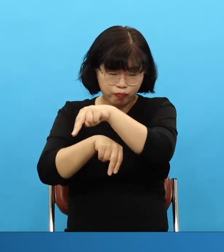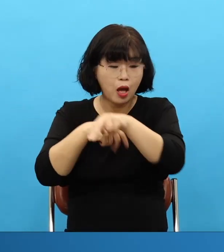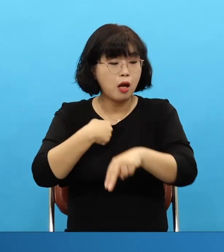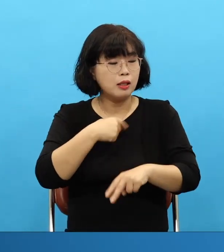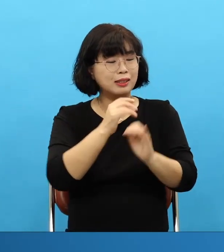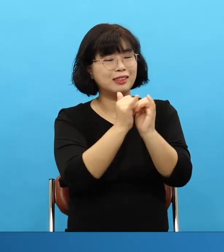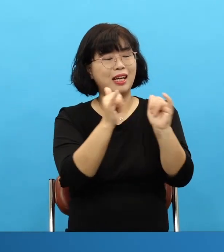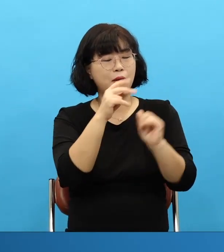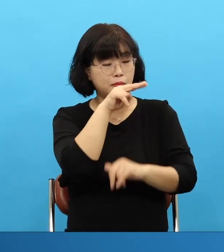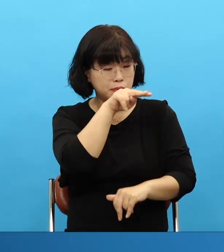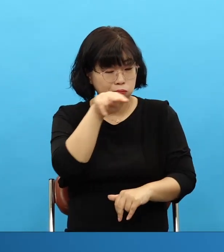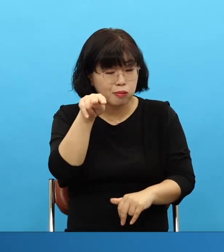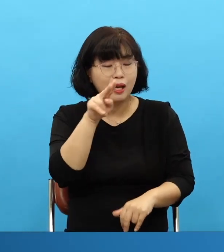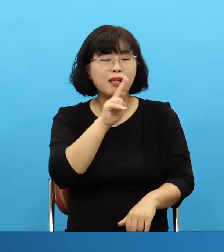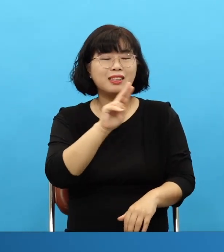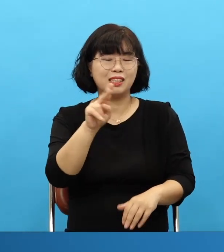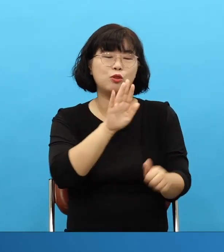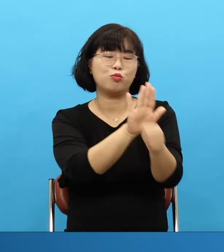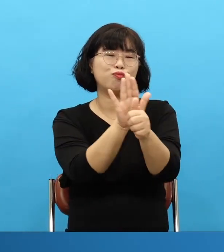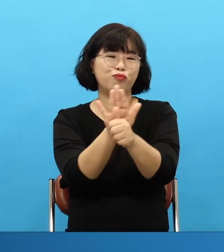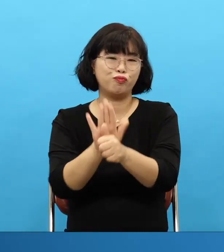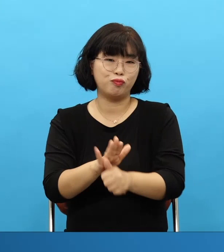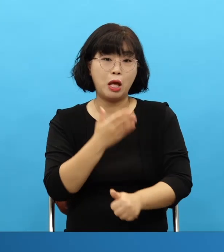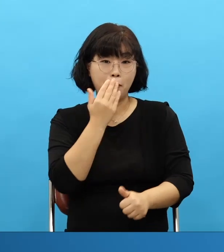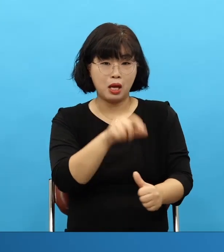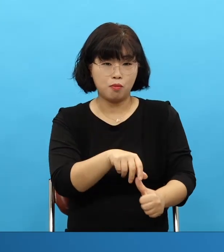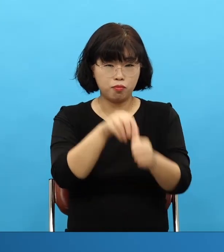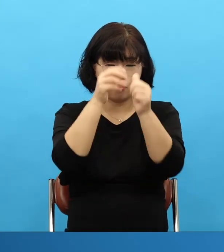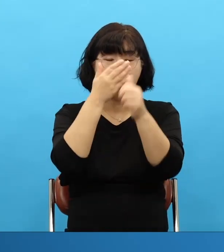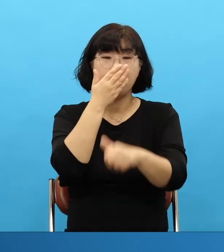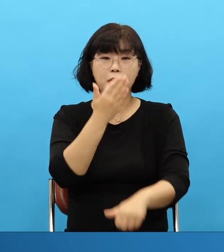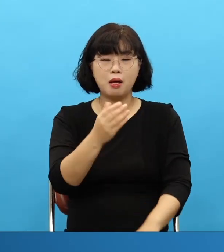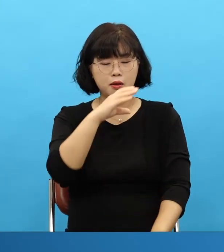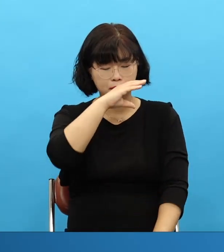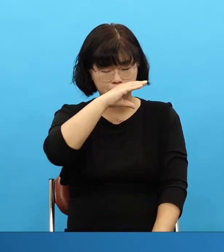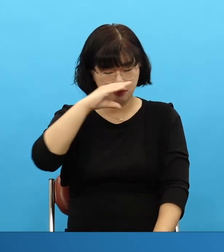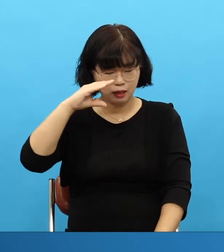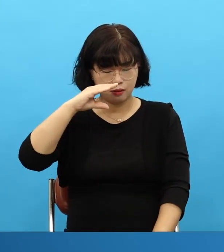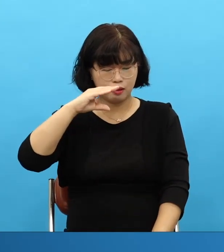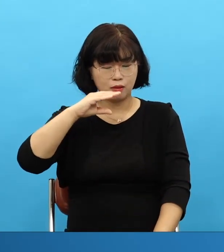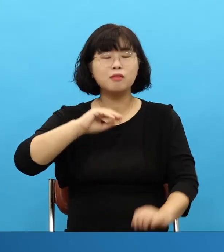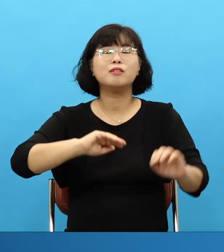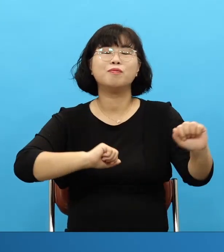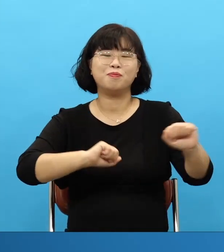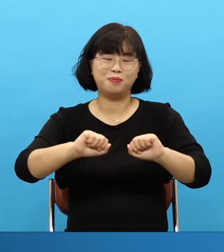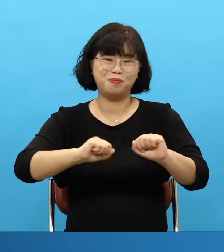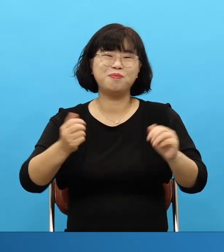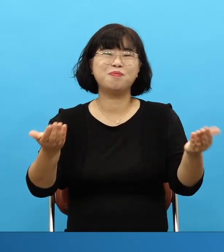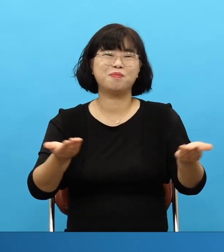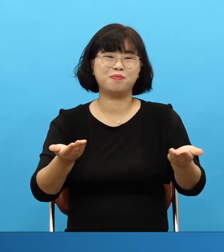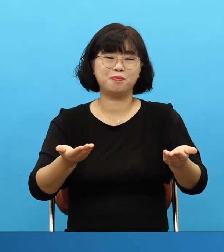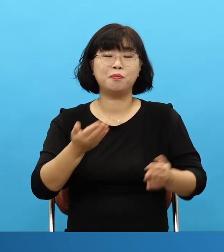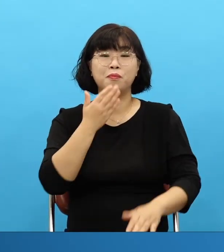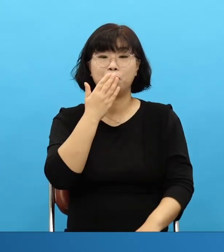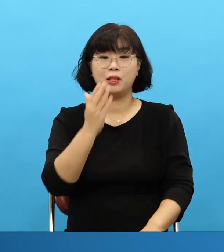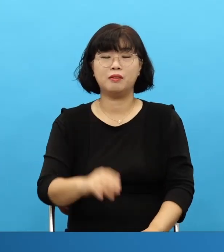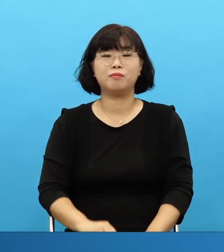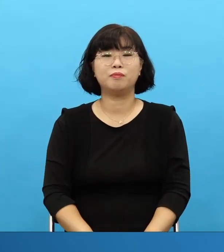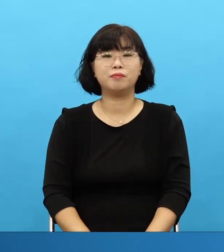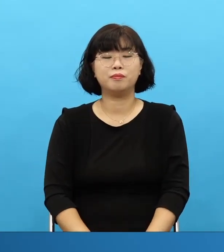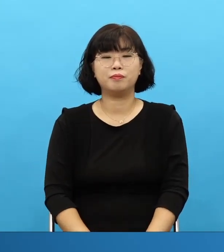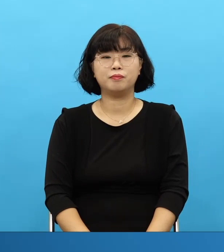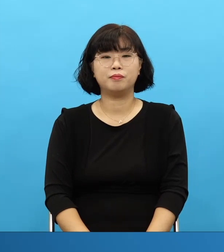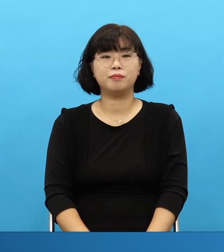그 눈으로 봐야 제대로 보이는 거죠. And only when you see with those set of eyes can you see things accurately. 이거는 굉장히 중요한 거거든요. This is very